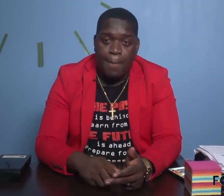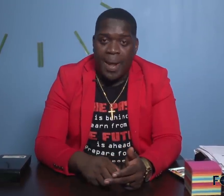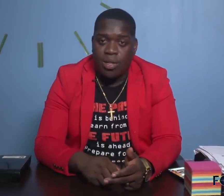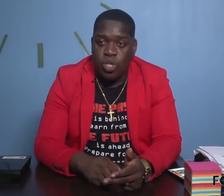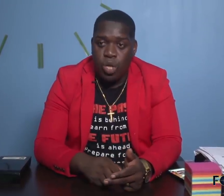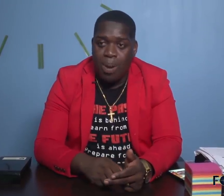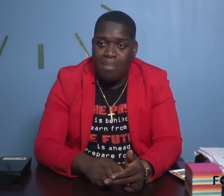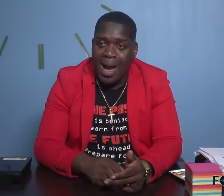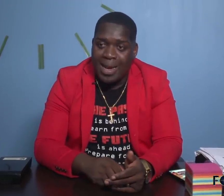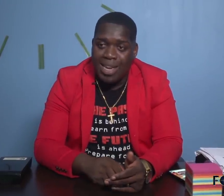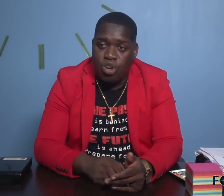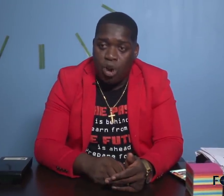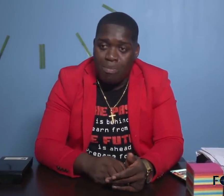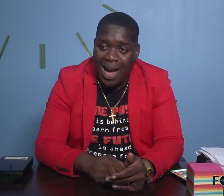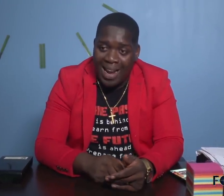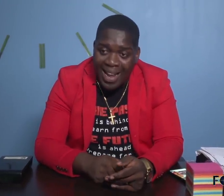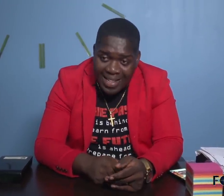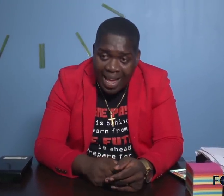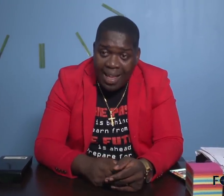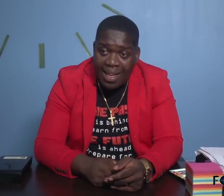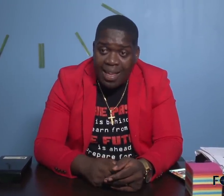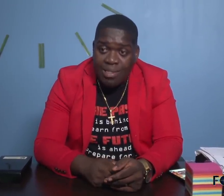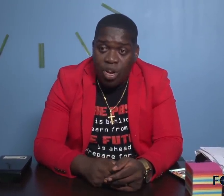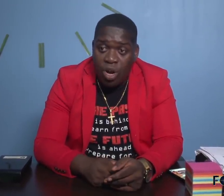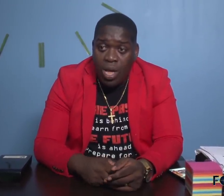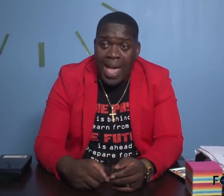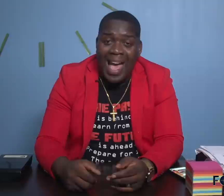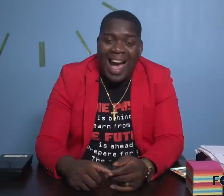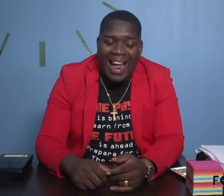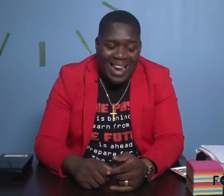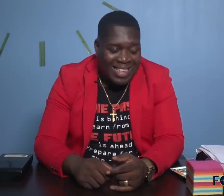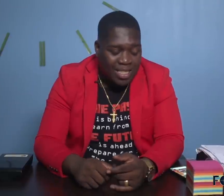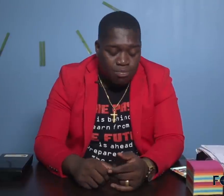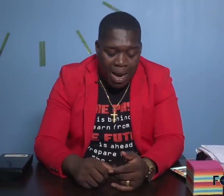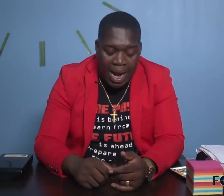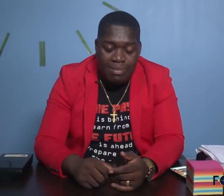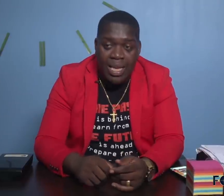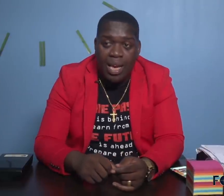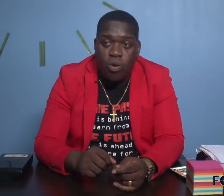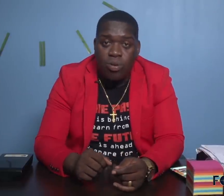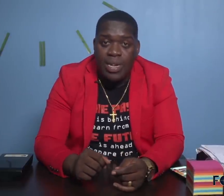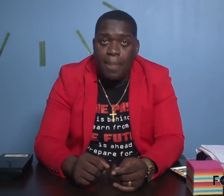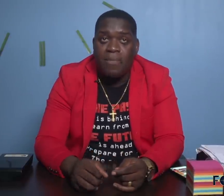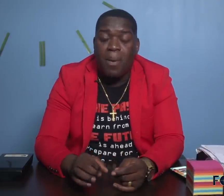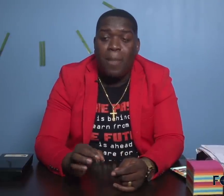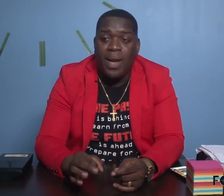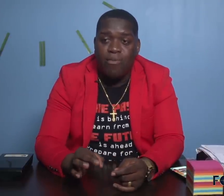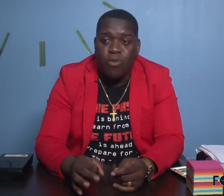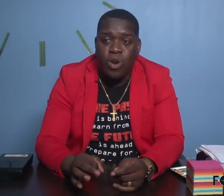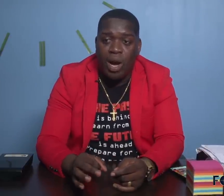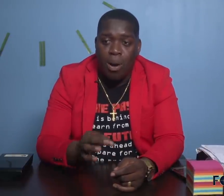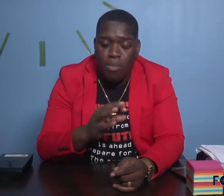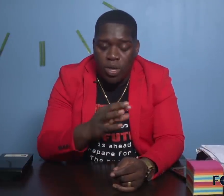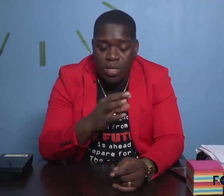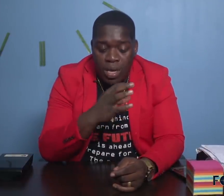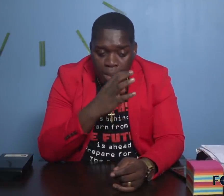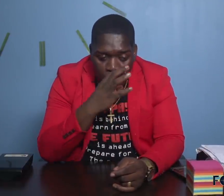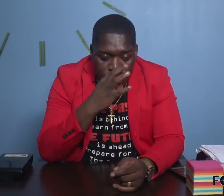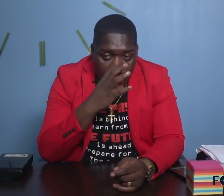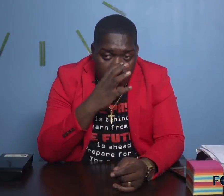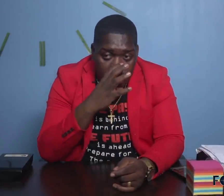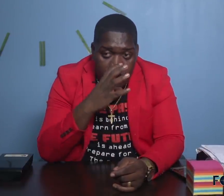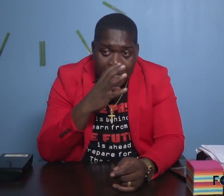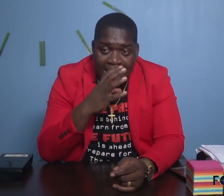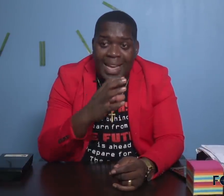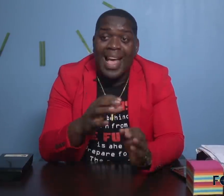Je temperatuur en marken normaal ete. En alles maar die ik kon dat verpleeg voor kon aan